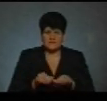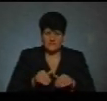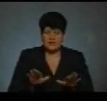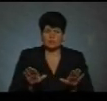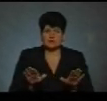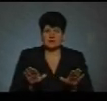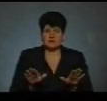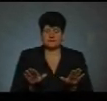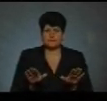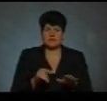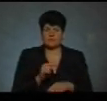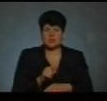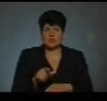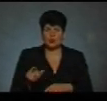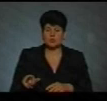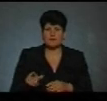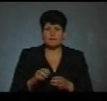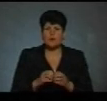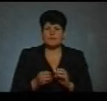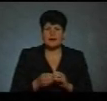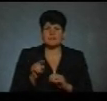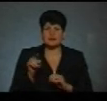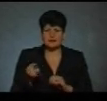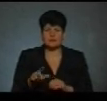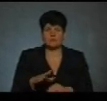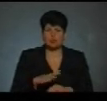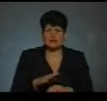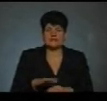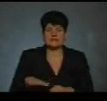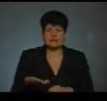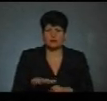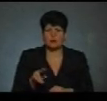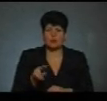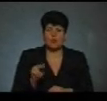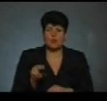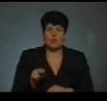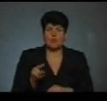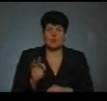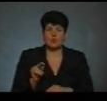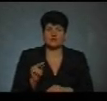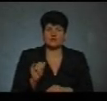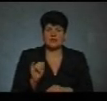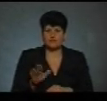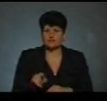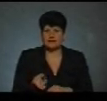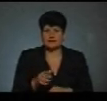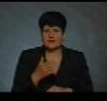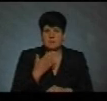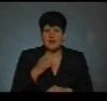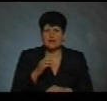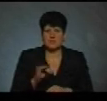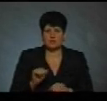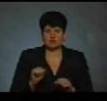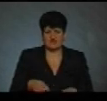люди, проблема їх перебування була на території Почаєва, тому що не мали би вони де можливості